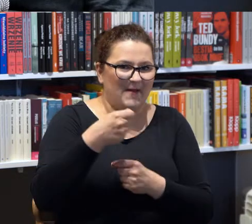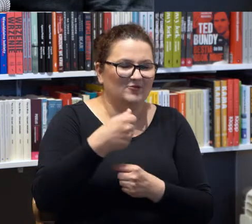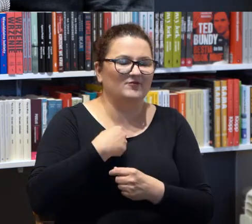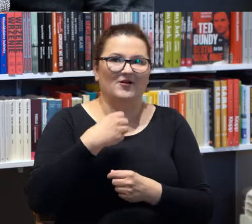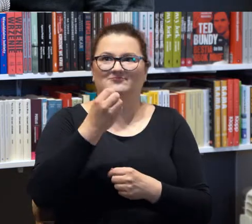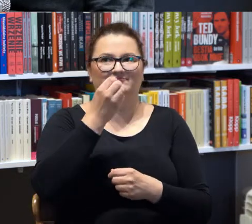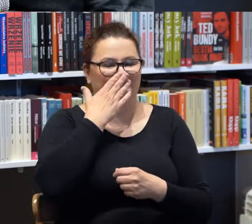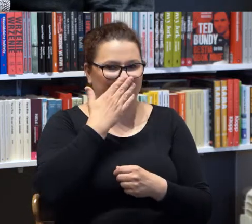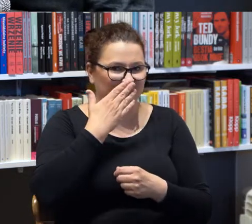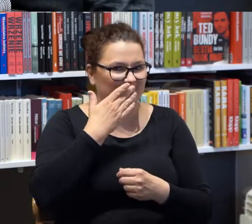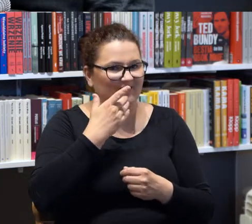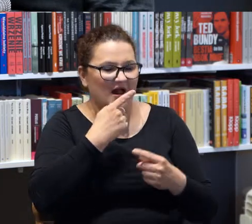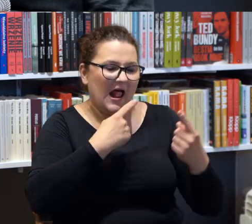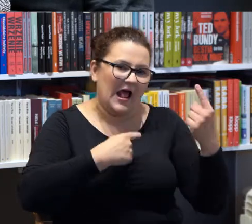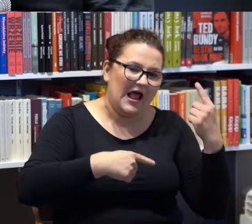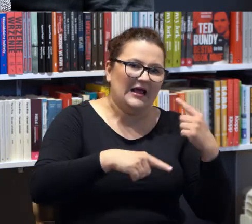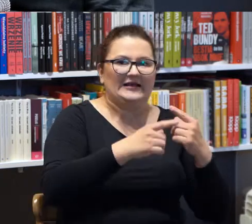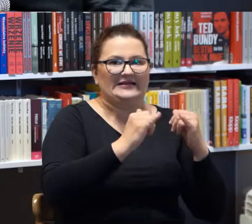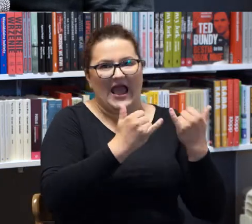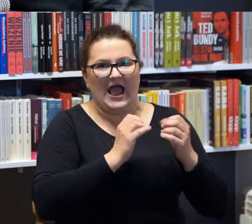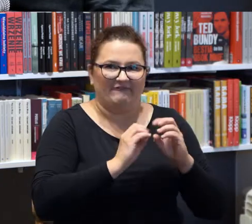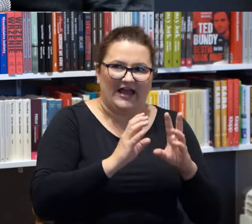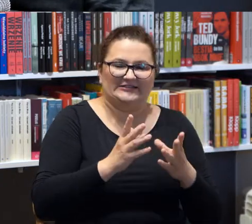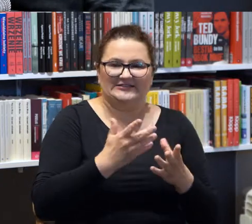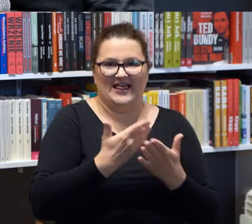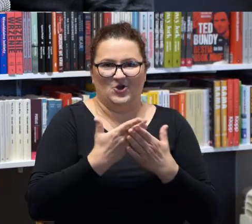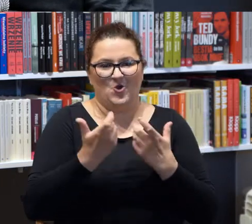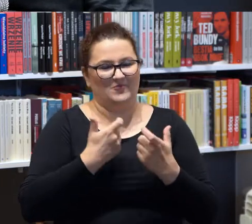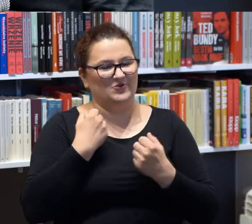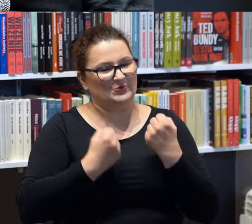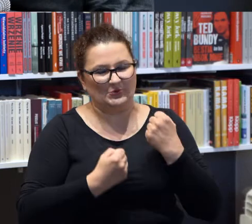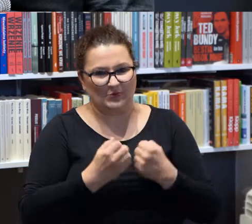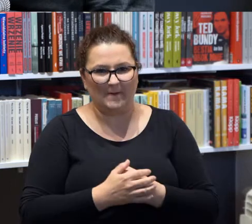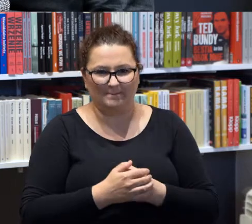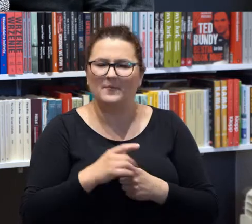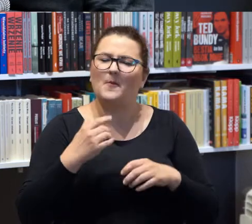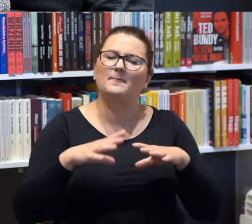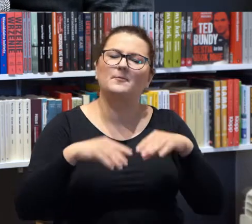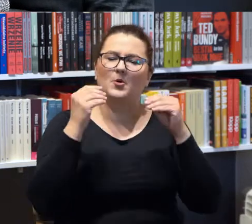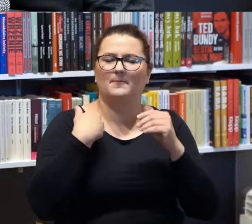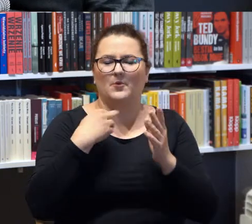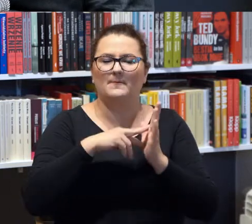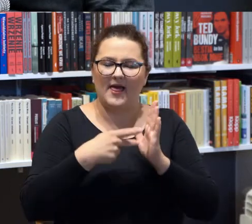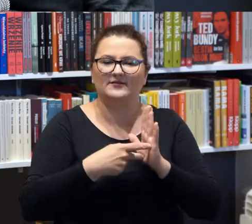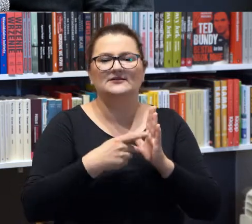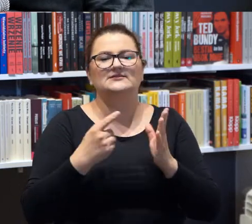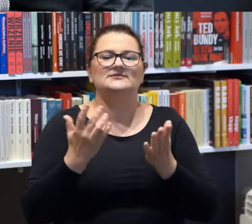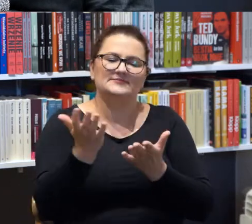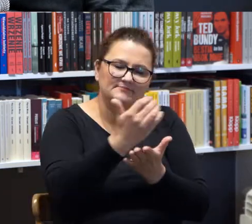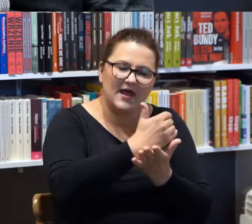trudno mi się wyjaśnić, dlaczego to robię. Bo to miało być pierwotnie właśnie zbiór reportaży z osobami o różnym